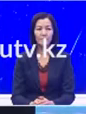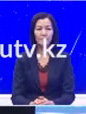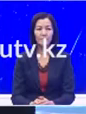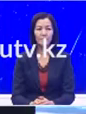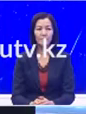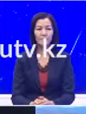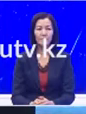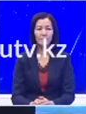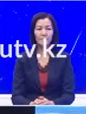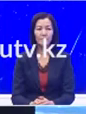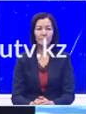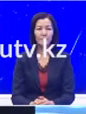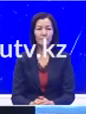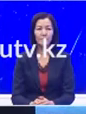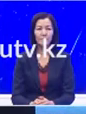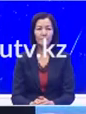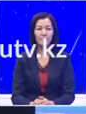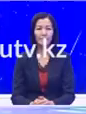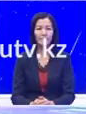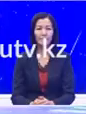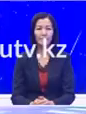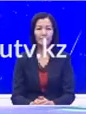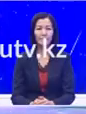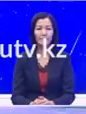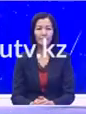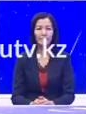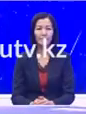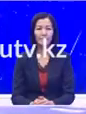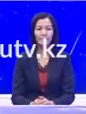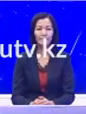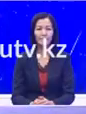Айлын Сансбаева, Жаслан Шынген, Жетісу арнасы.